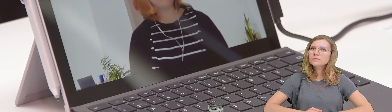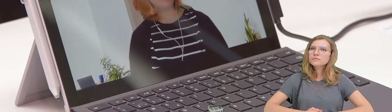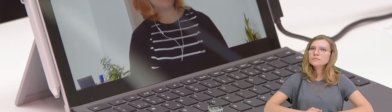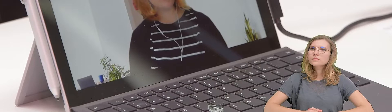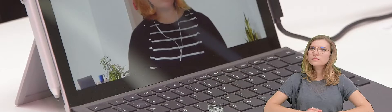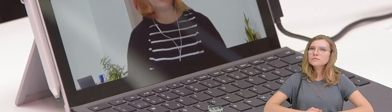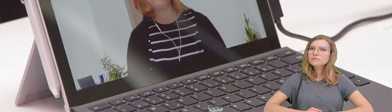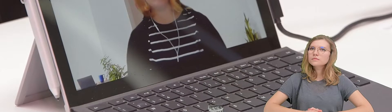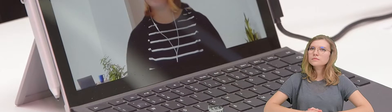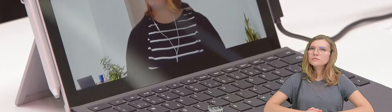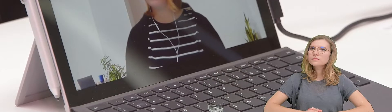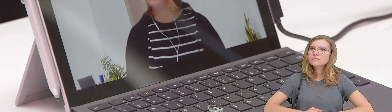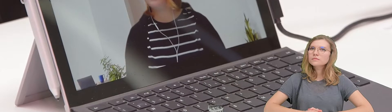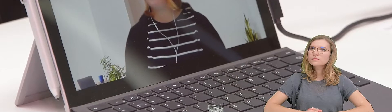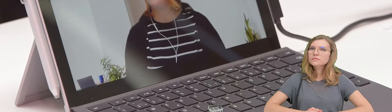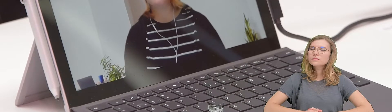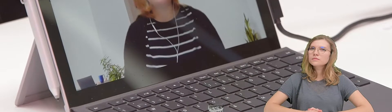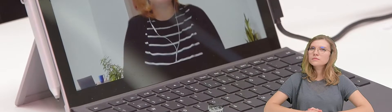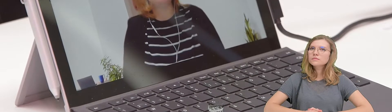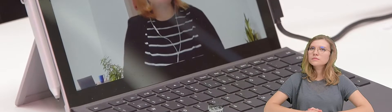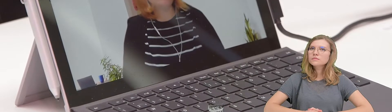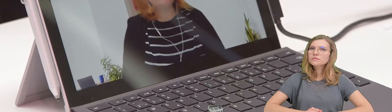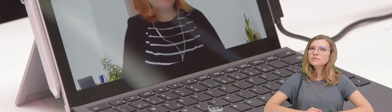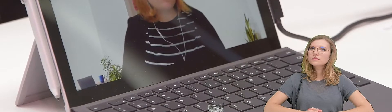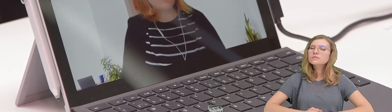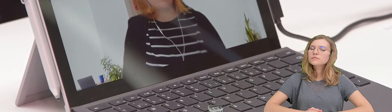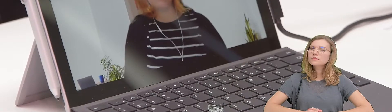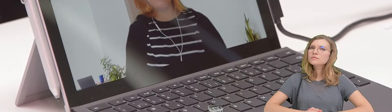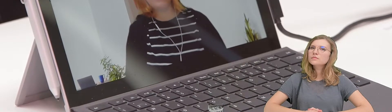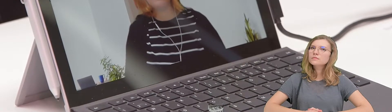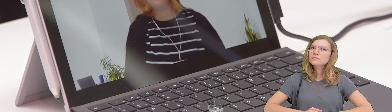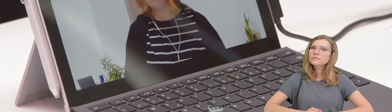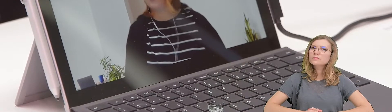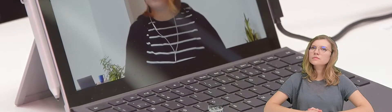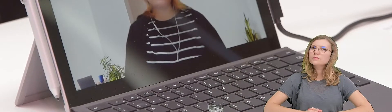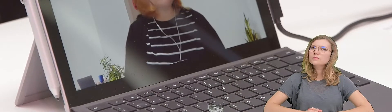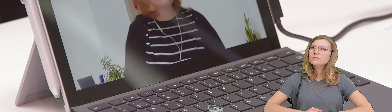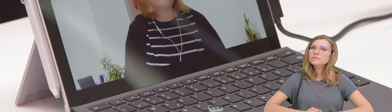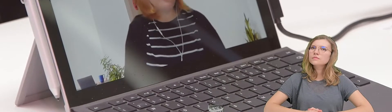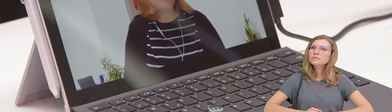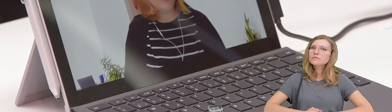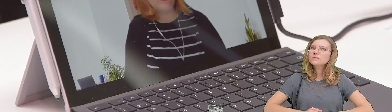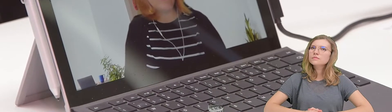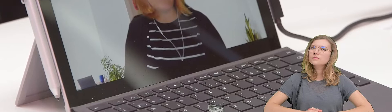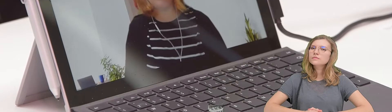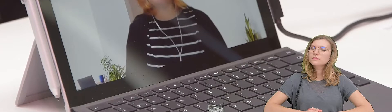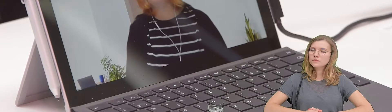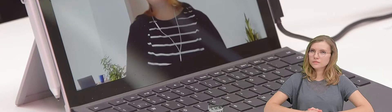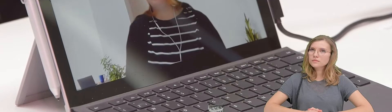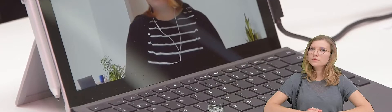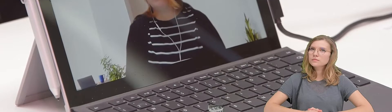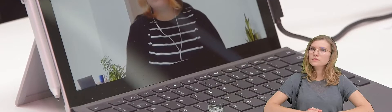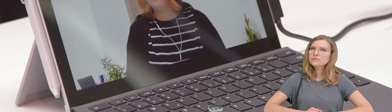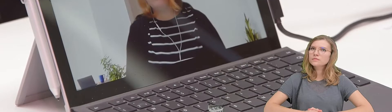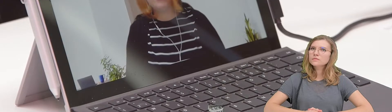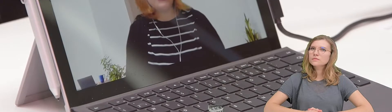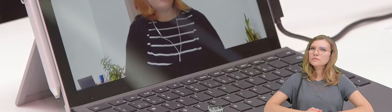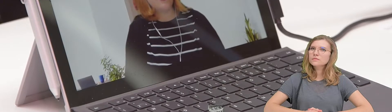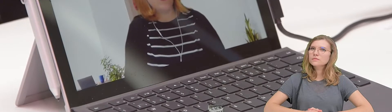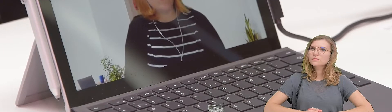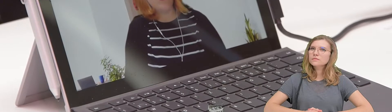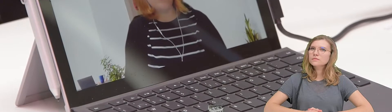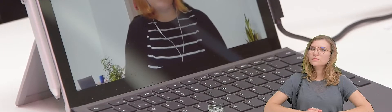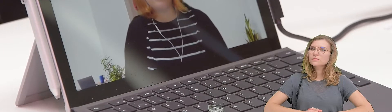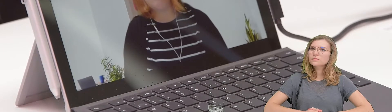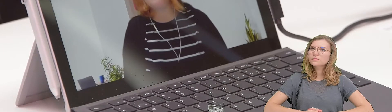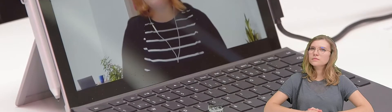blind auswählen. Man kann sie zum Beispiel, wenn man jetzt in der Schule ist, kann man sie aus einer Kiste ziehen, blind zum Beispiel. Wenn man jetzt nicht in